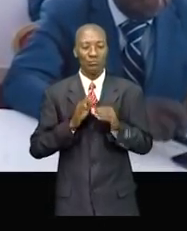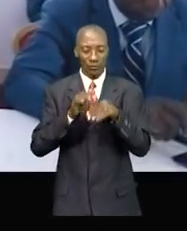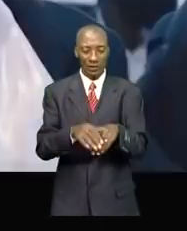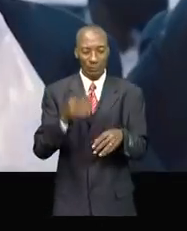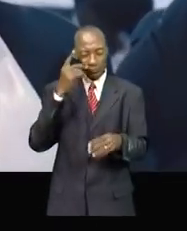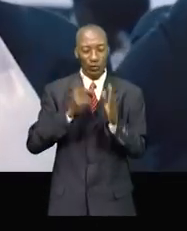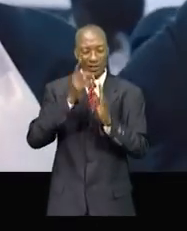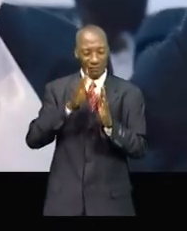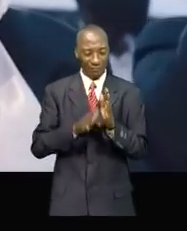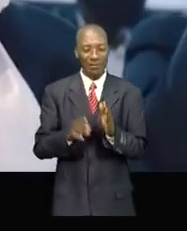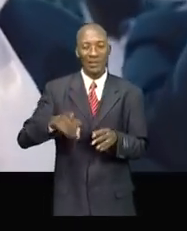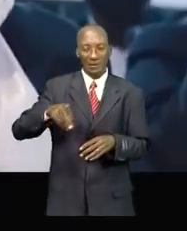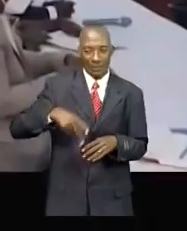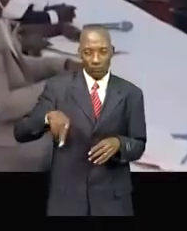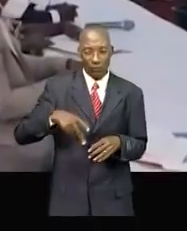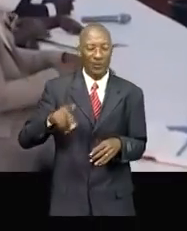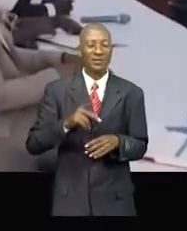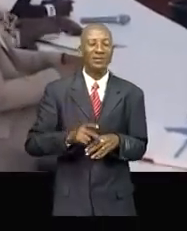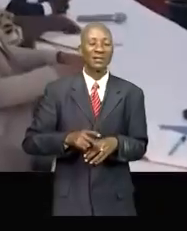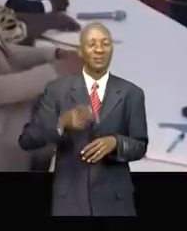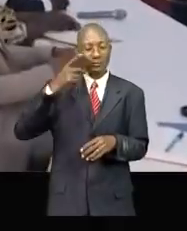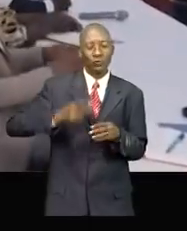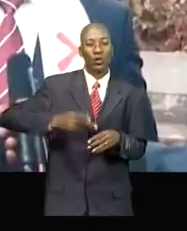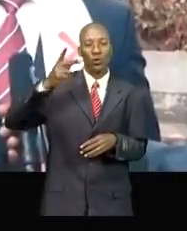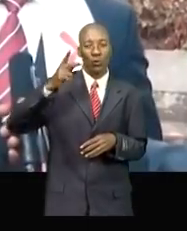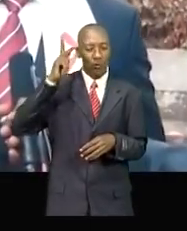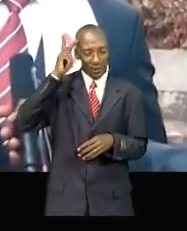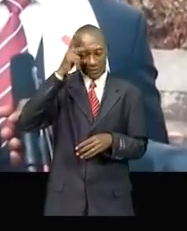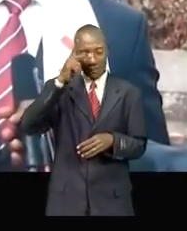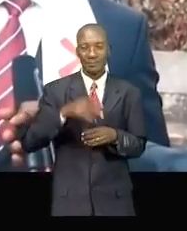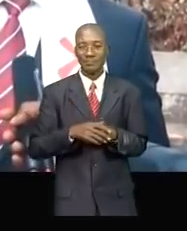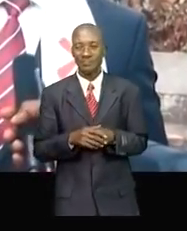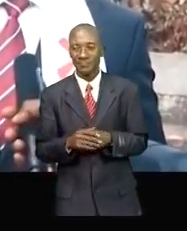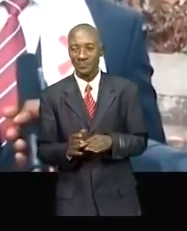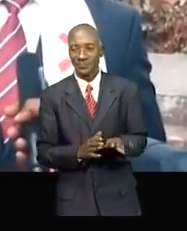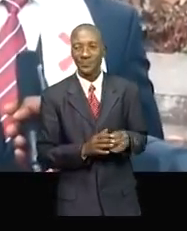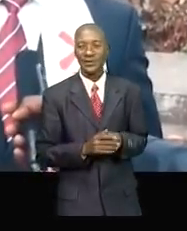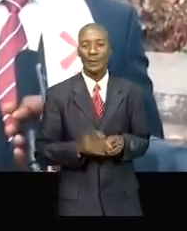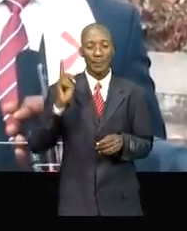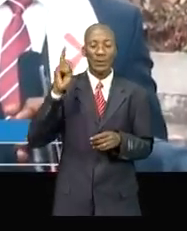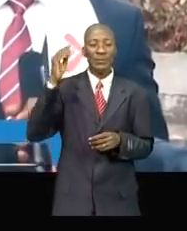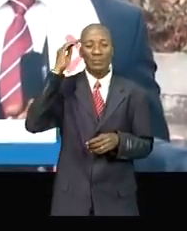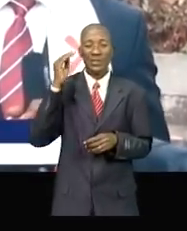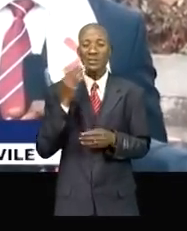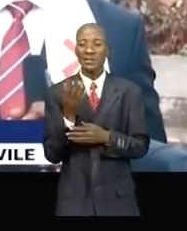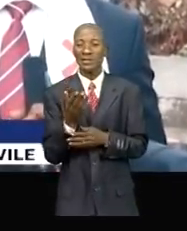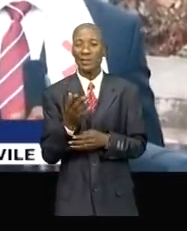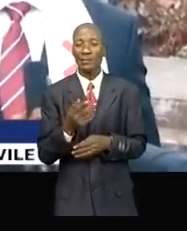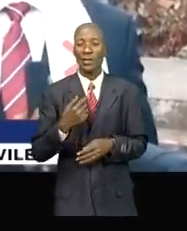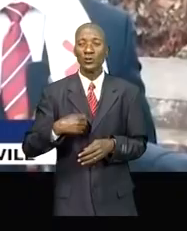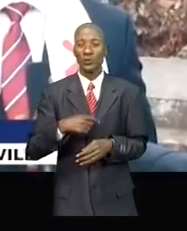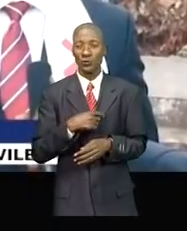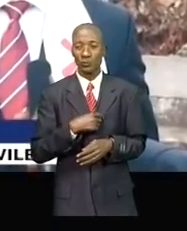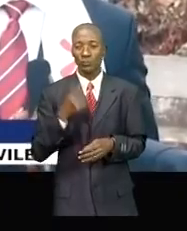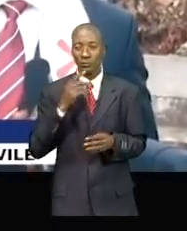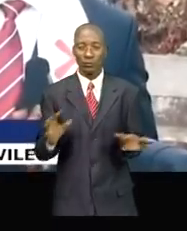entités, surtout reculées de la province du Haut-Katanga. Le premier ministre a beaucoup plus insisté sur l'adhésion